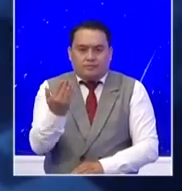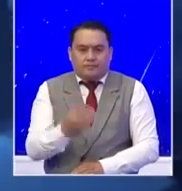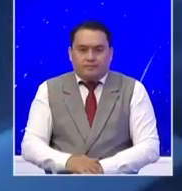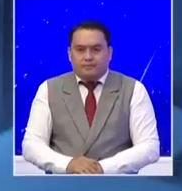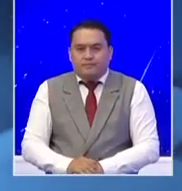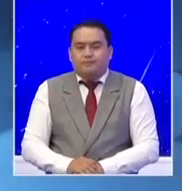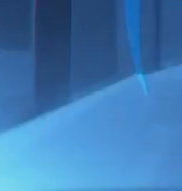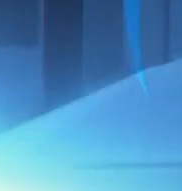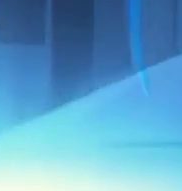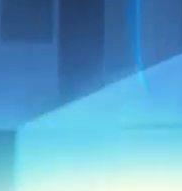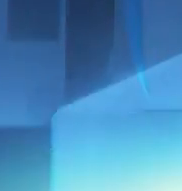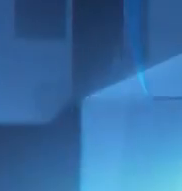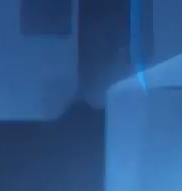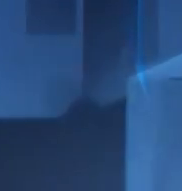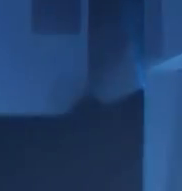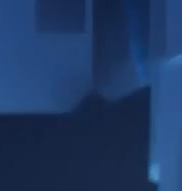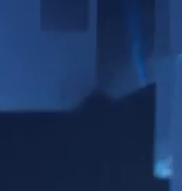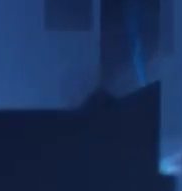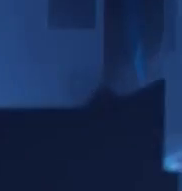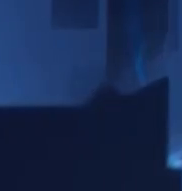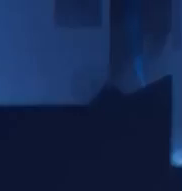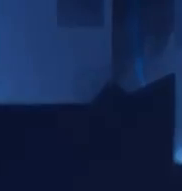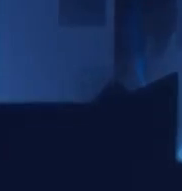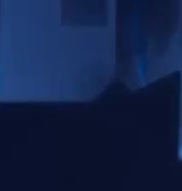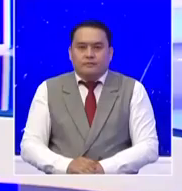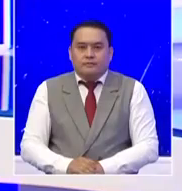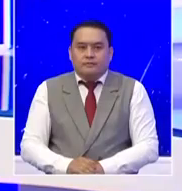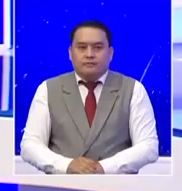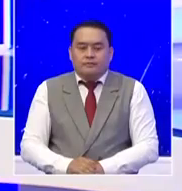Раймбеков, Айдус Калиев, телеканал Жетсу, Сарканский район.